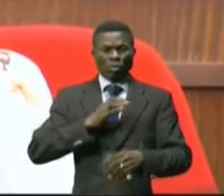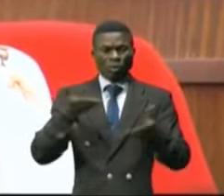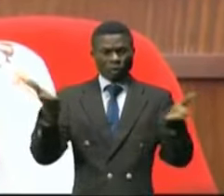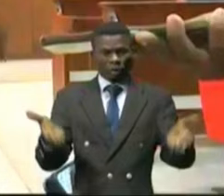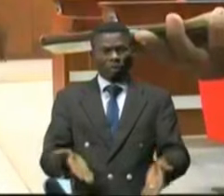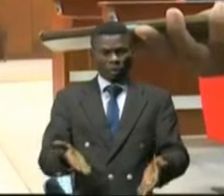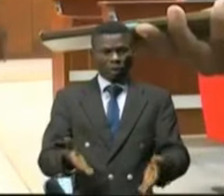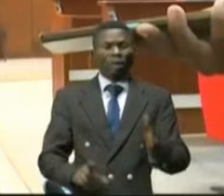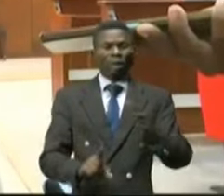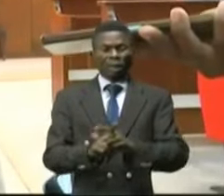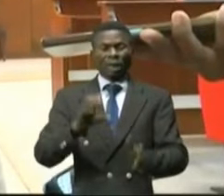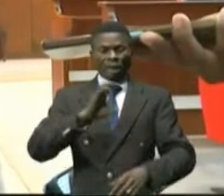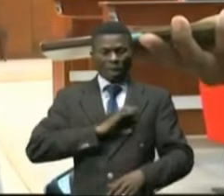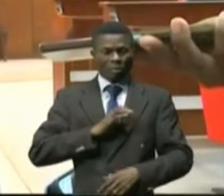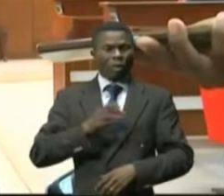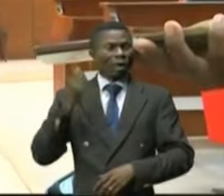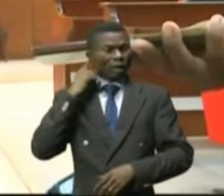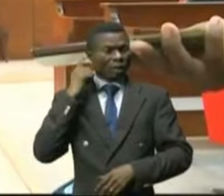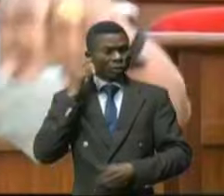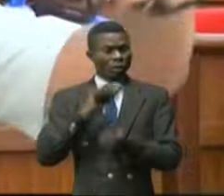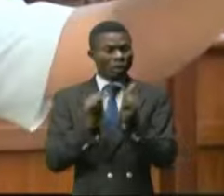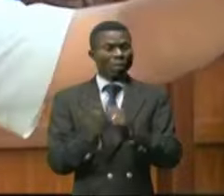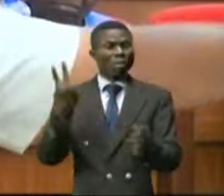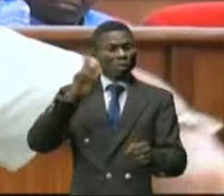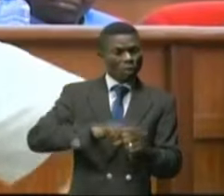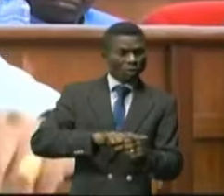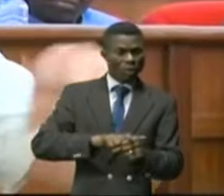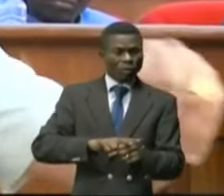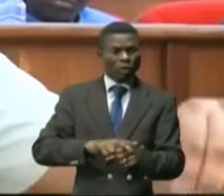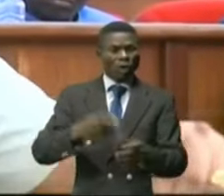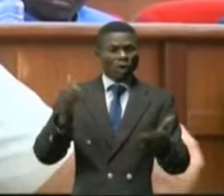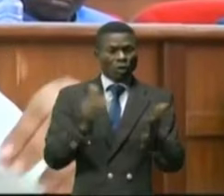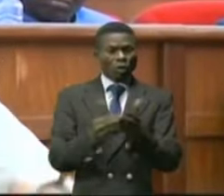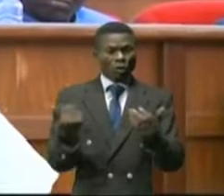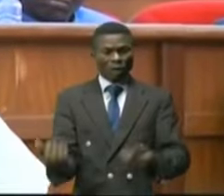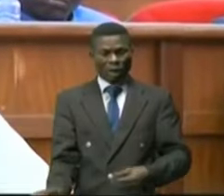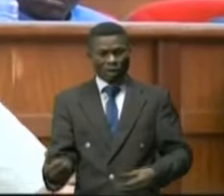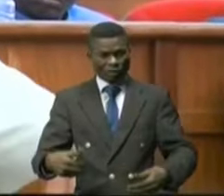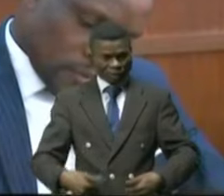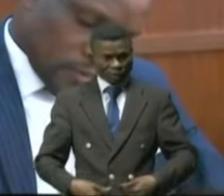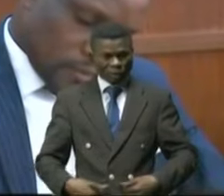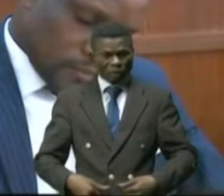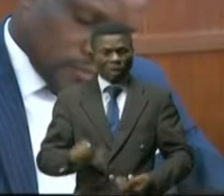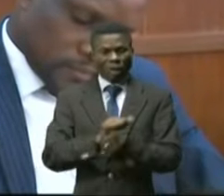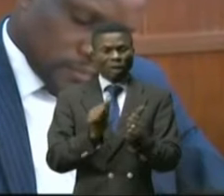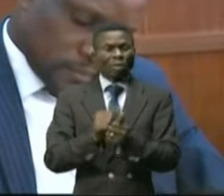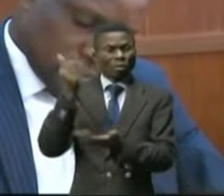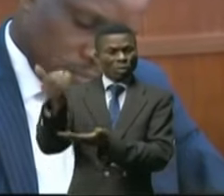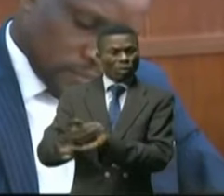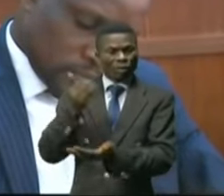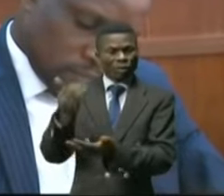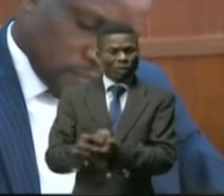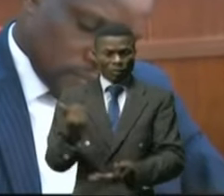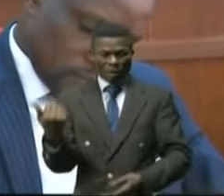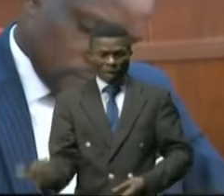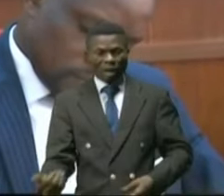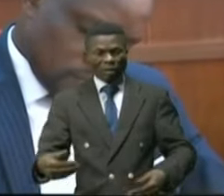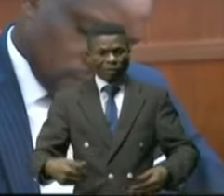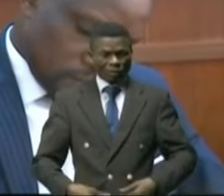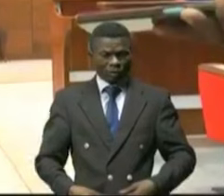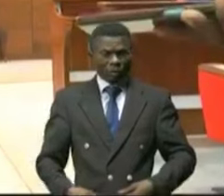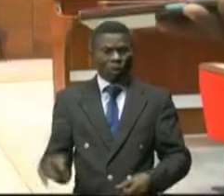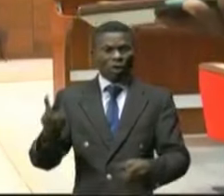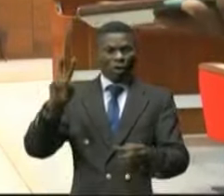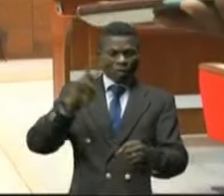Donc dès que la police est informée d'un cas de viol sur mineur, même au-delà d'un cas d'exploitation couplé de viol